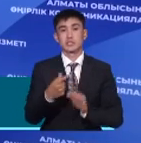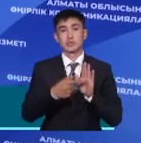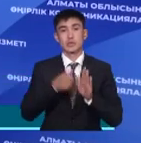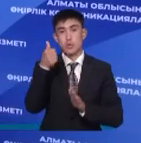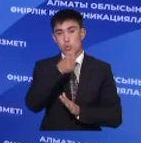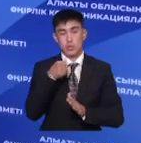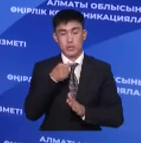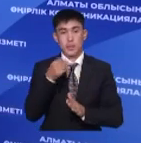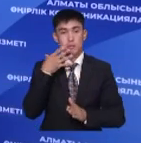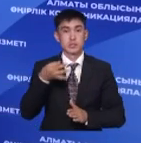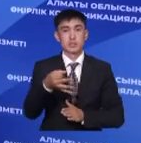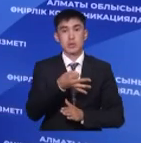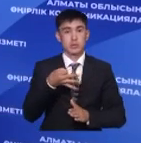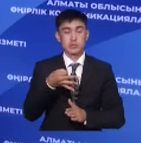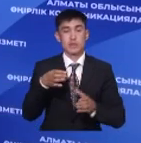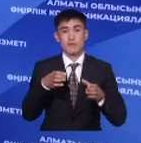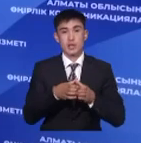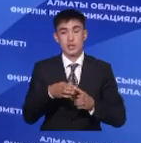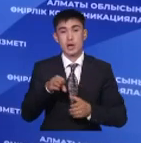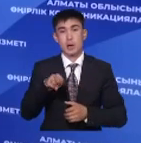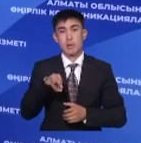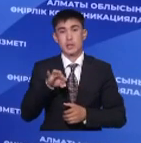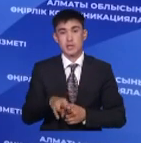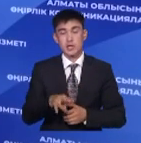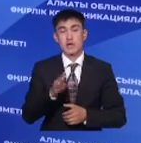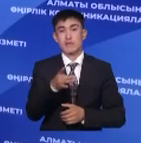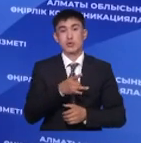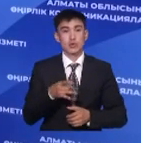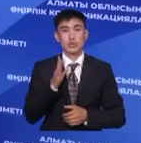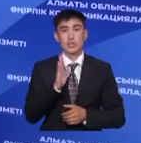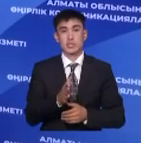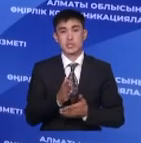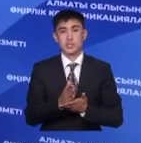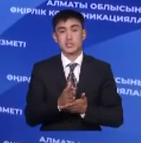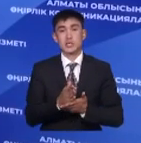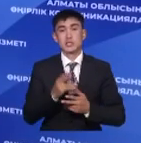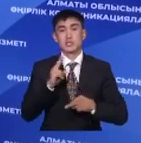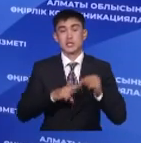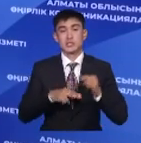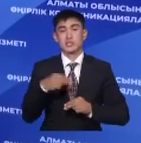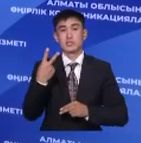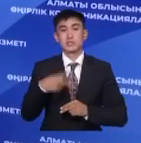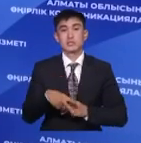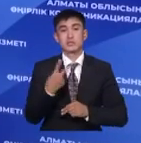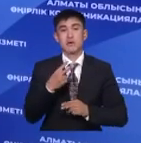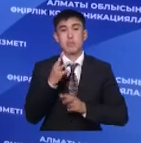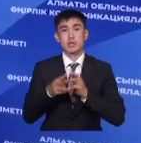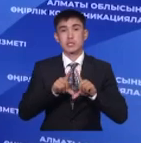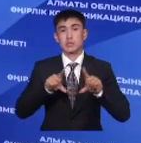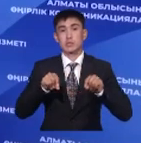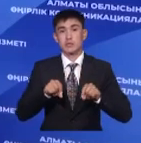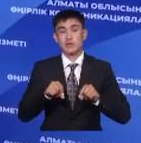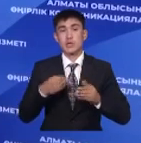2023-2027 годы Алматинского областного филиала партии «Аманат» в регионе предусмотрено строительство 22 пожарных постов